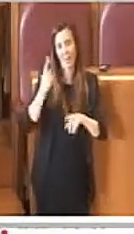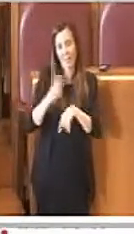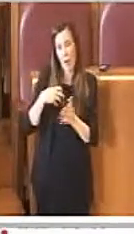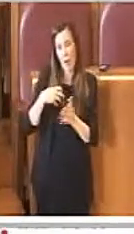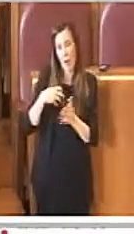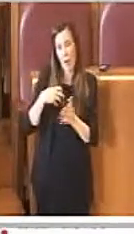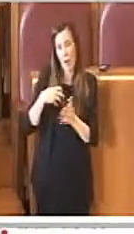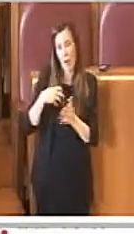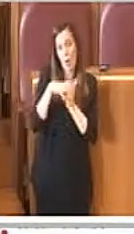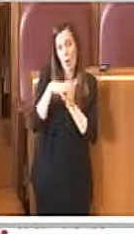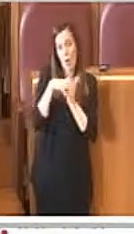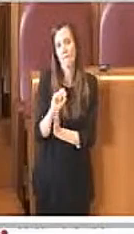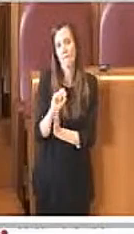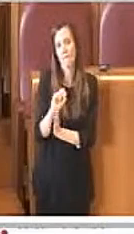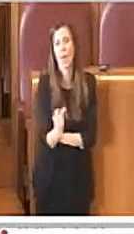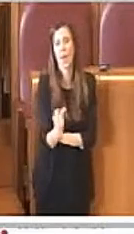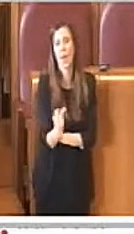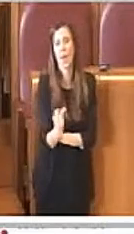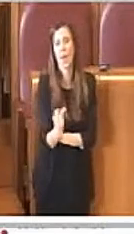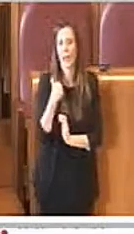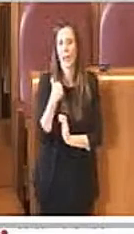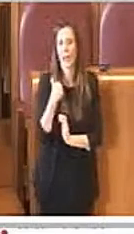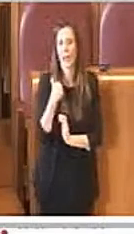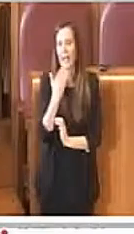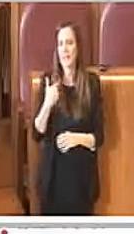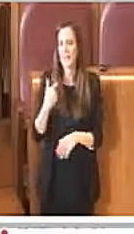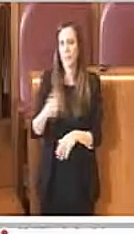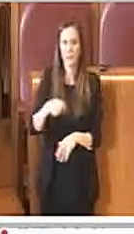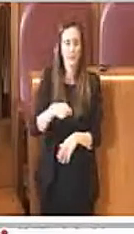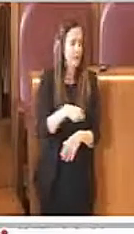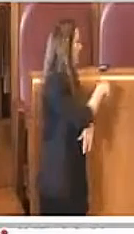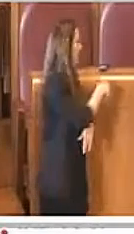essere immediati. Lo faremo con una delibera. Grazie,